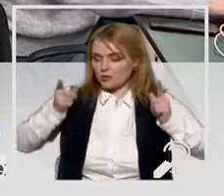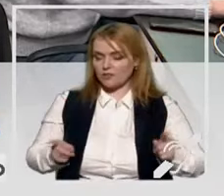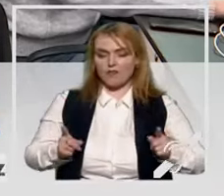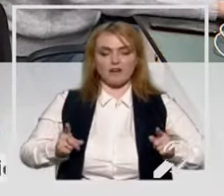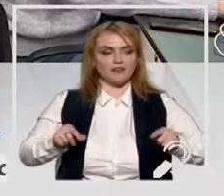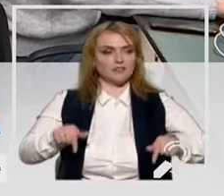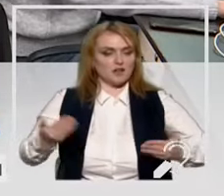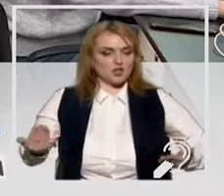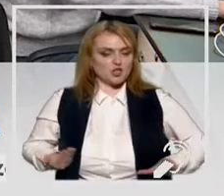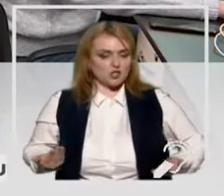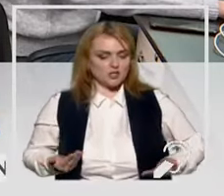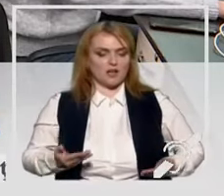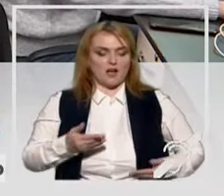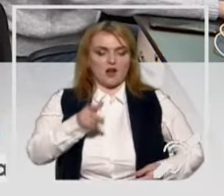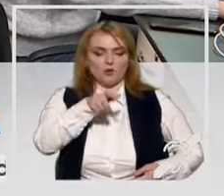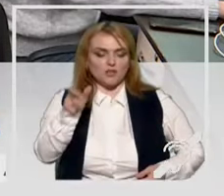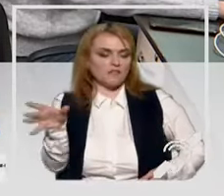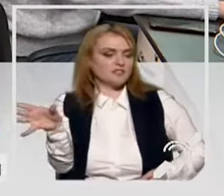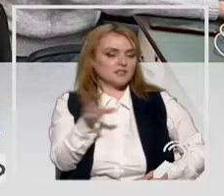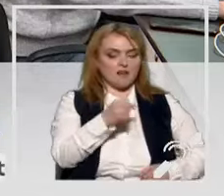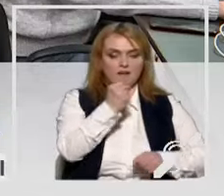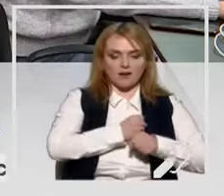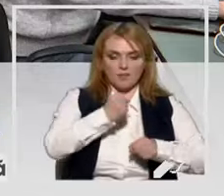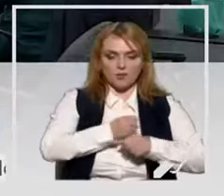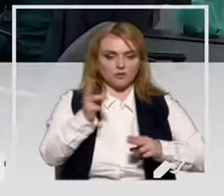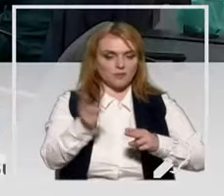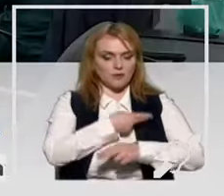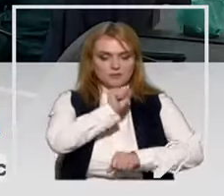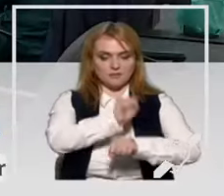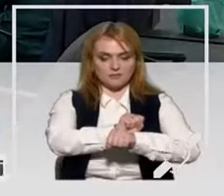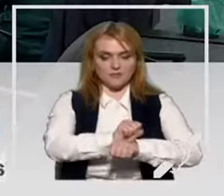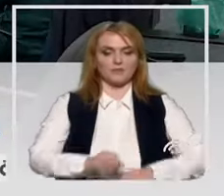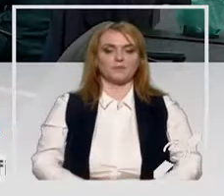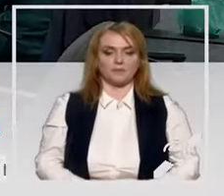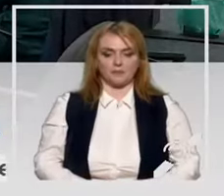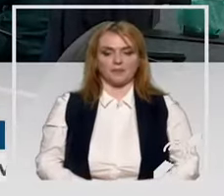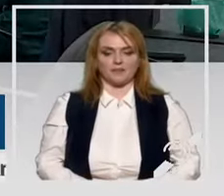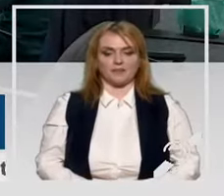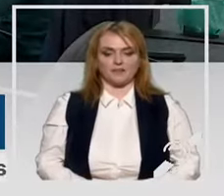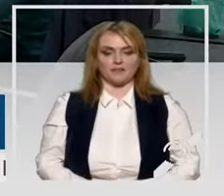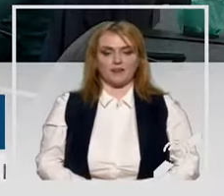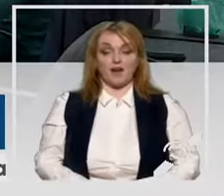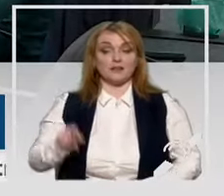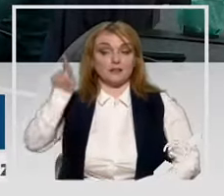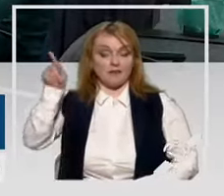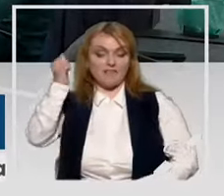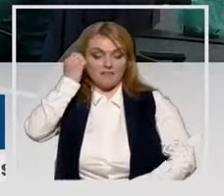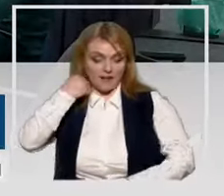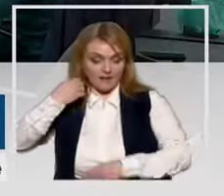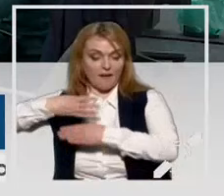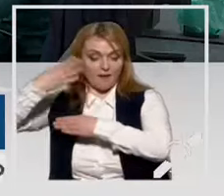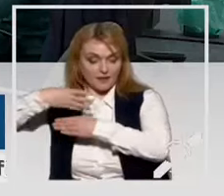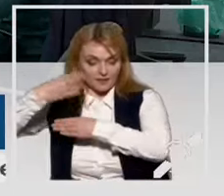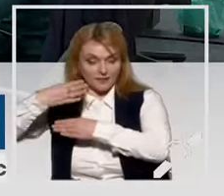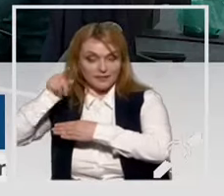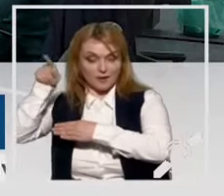de știri. Toți colegii lucrează contra cronometru. Am luat cu noi din redacția veche toată experiența și entuziasmul și uite că